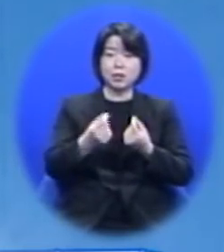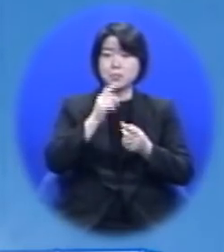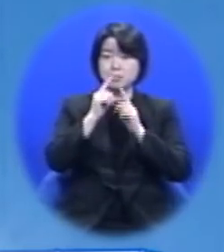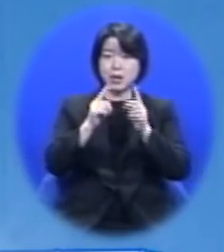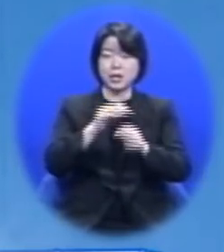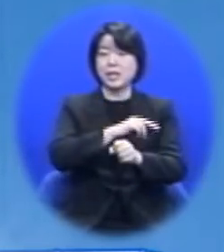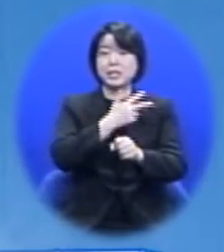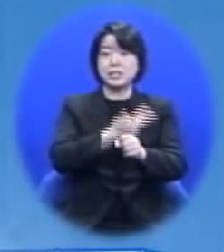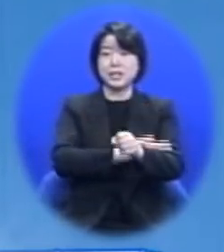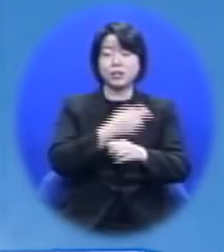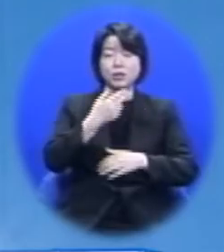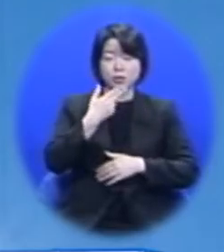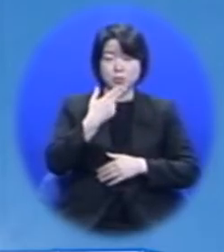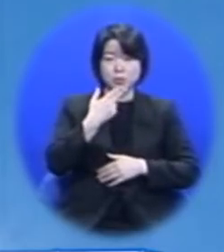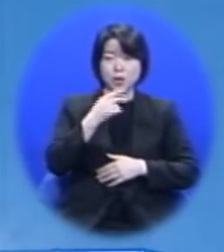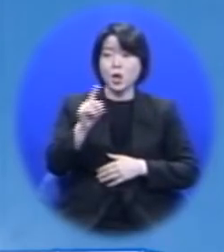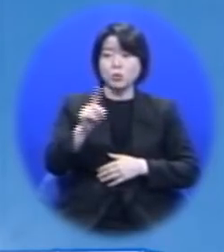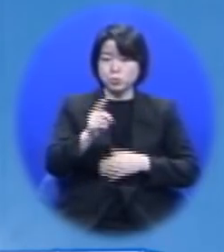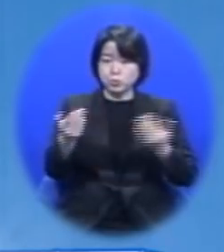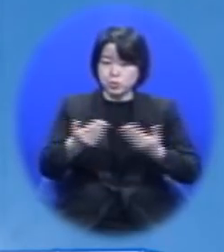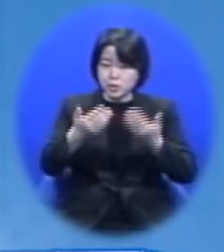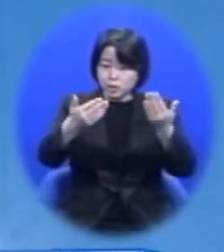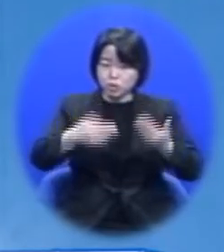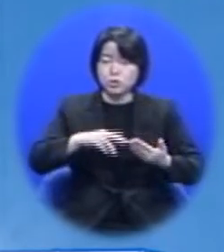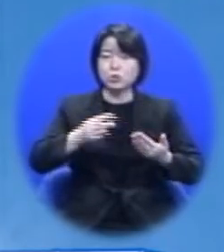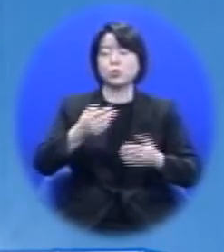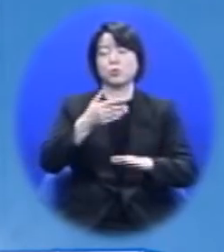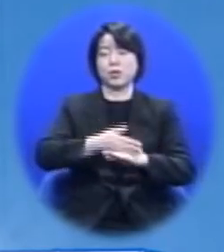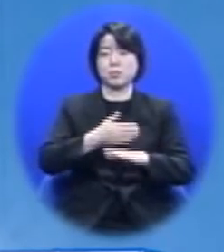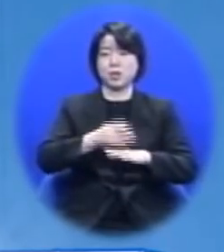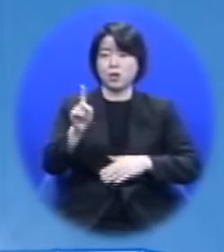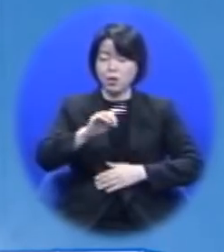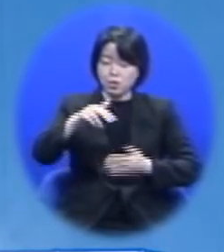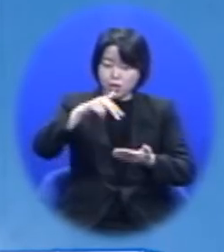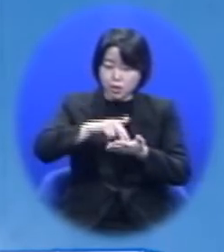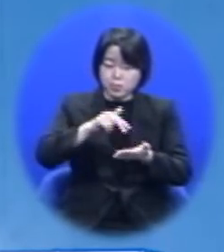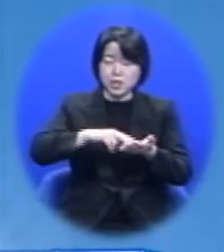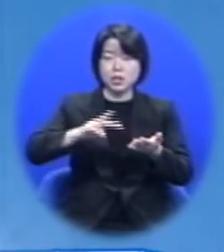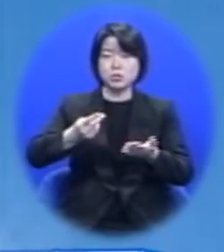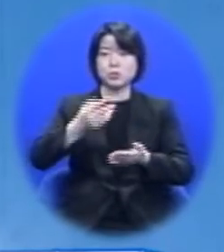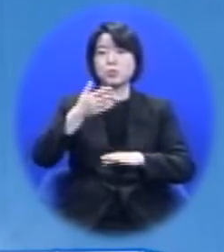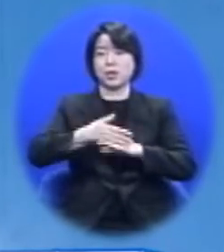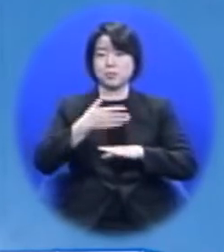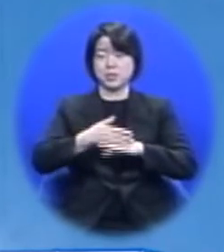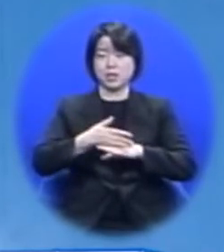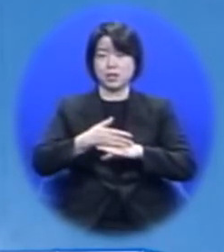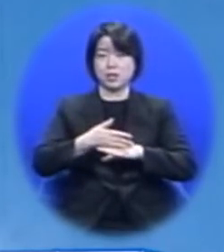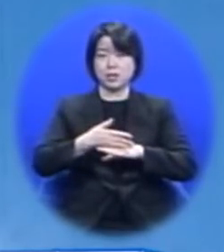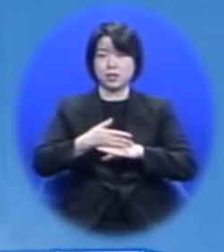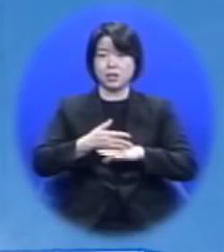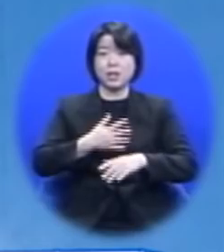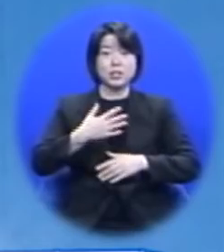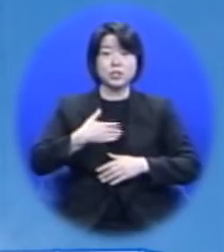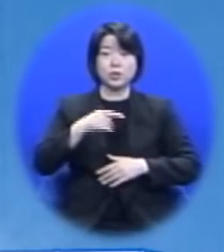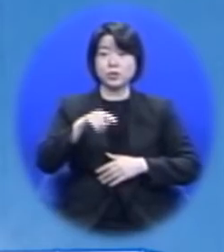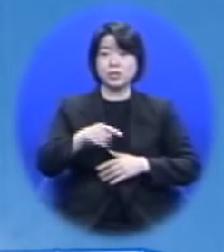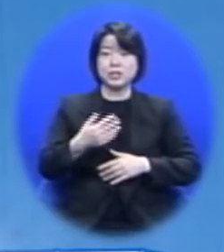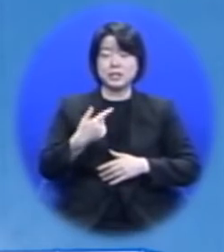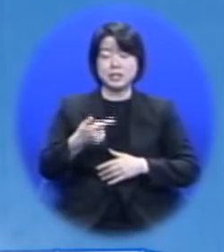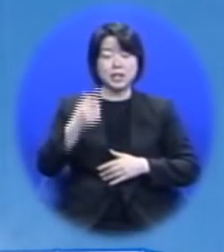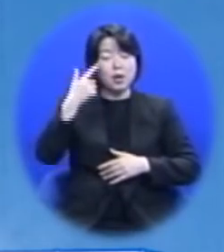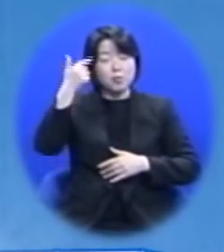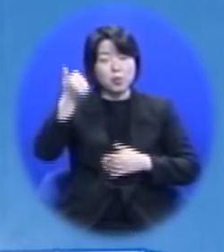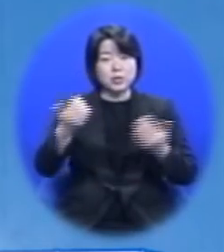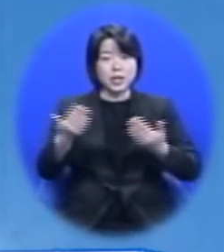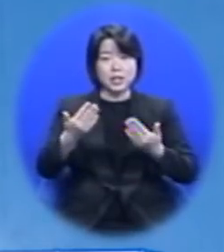없어요. 무슨 일 해줘도 감사, 어떤 형편에서도 감사해요. 저는 제가 목회를 그렇게 좋아하는 줄 처음